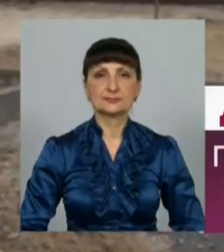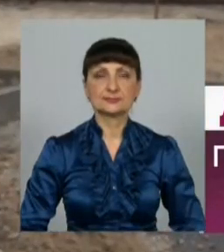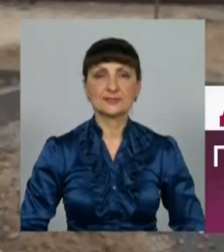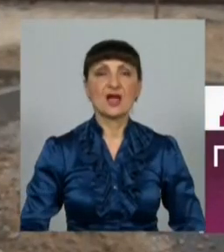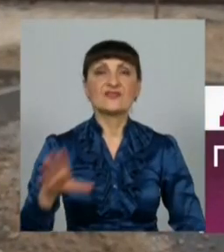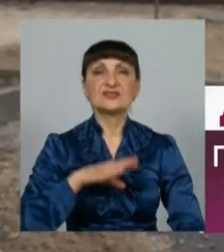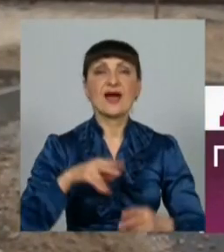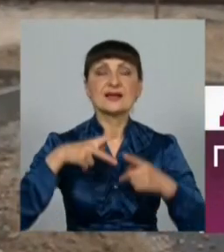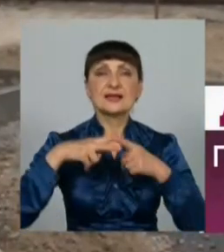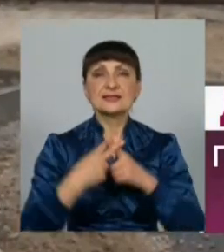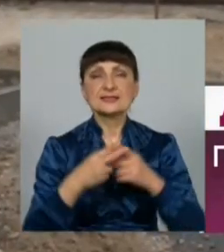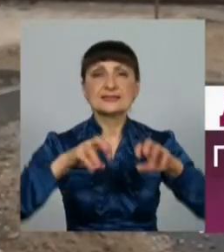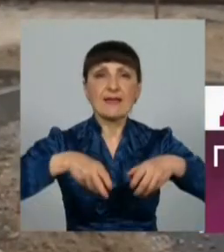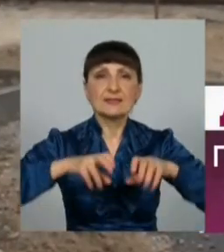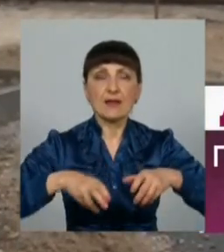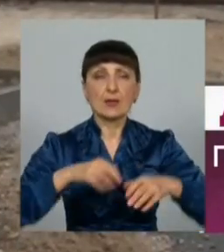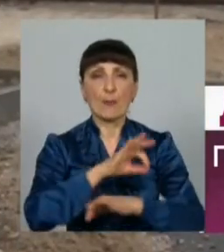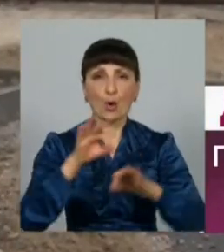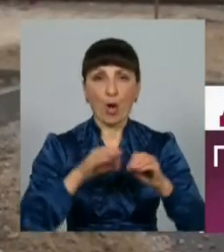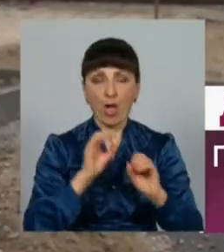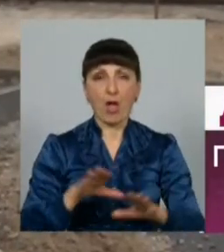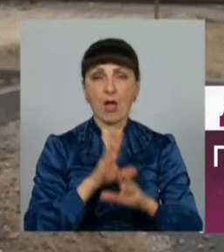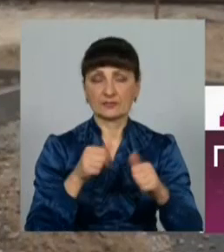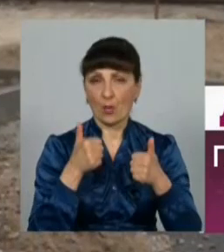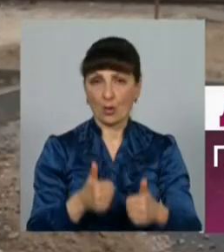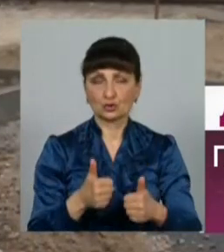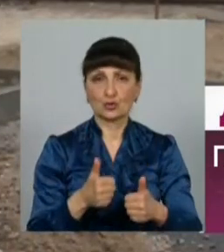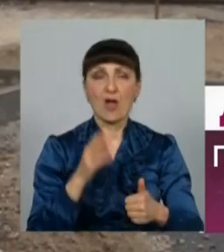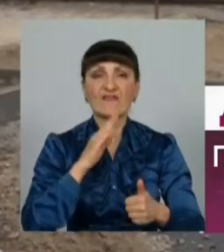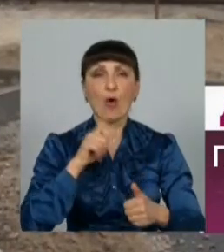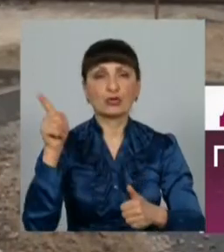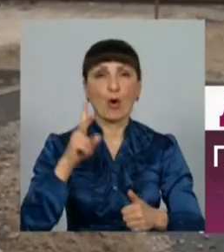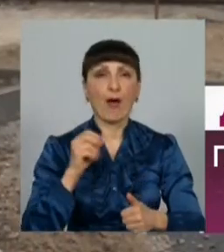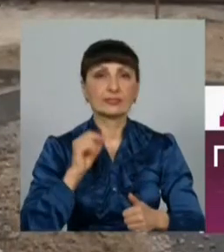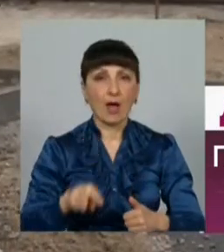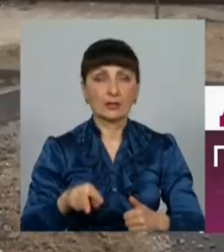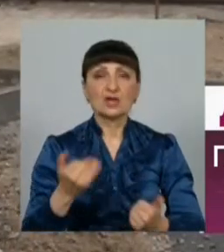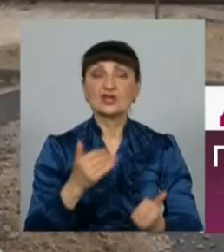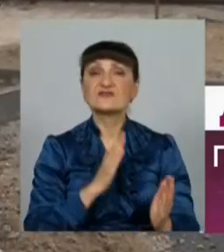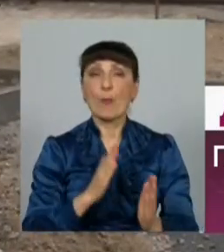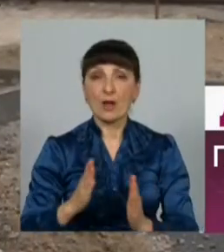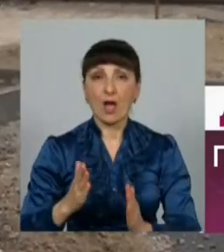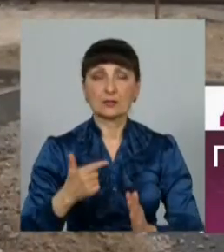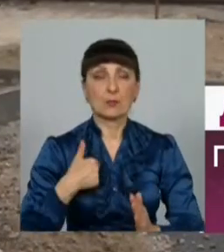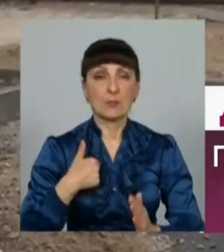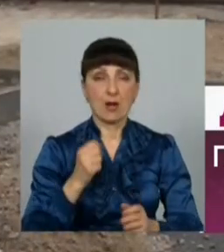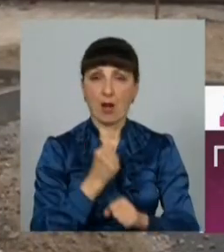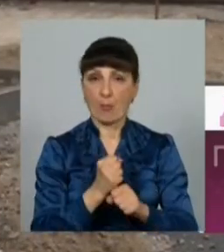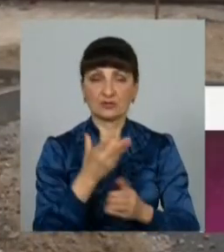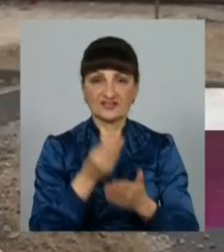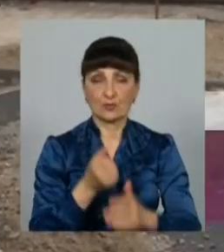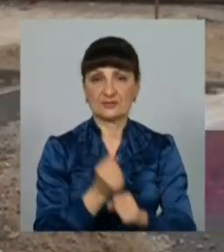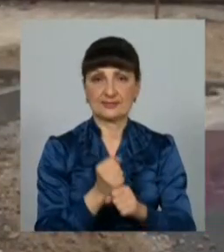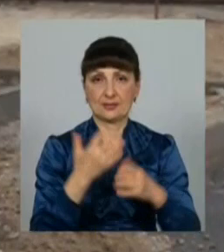Вся сантехника перед домом спроектирована, вся нагрузка перенесена на водоканал. Сейчас все в порядке, с нашей стороны работы выполнены.